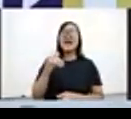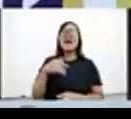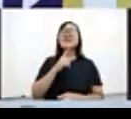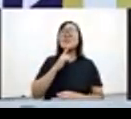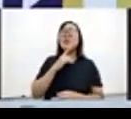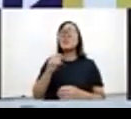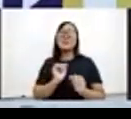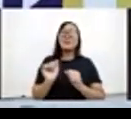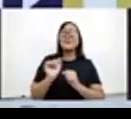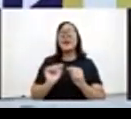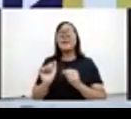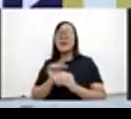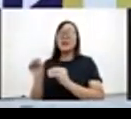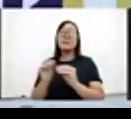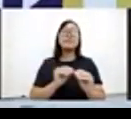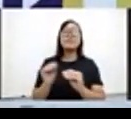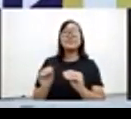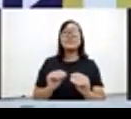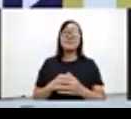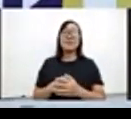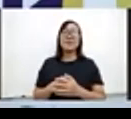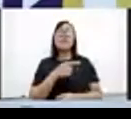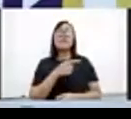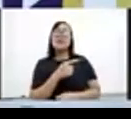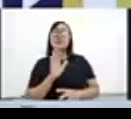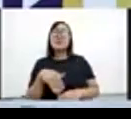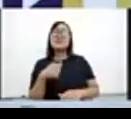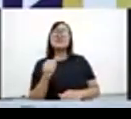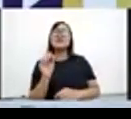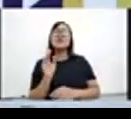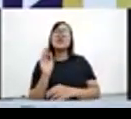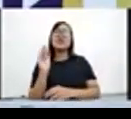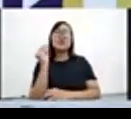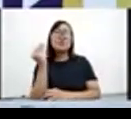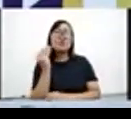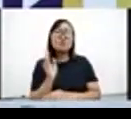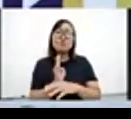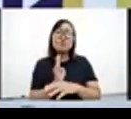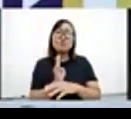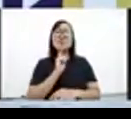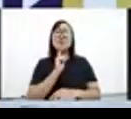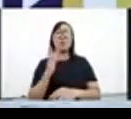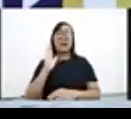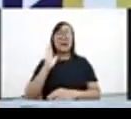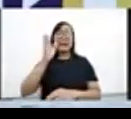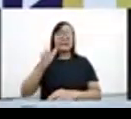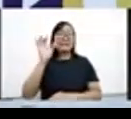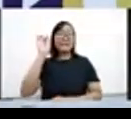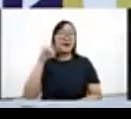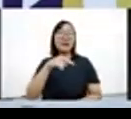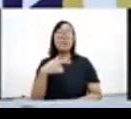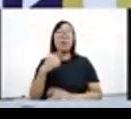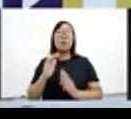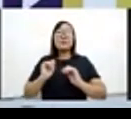kami Oh iya iya masih sibuk sekali karena nambah tadi juga nanti siang mau ada apa persiapan